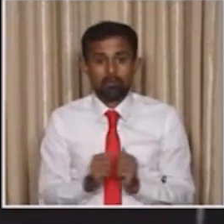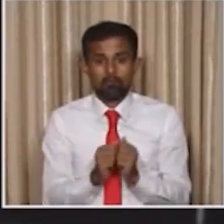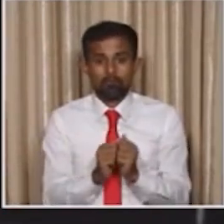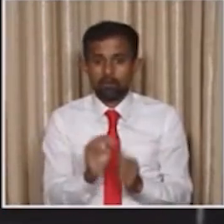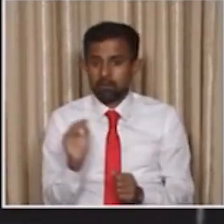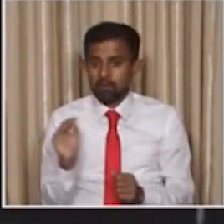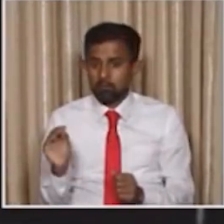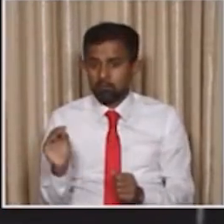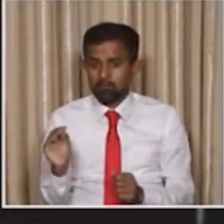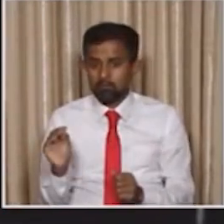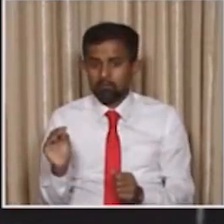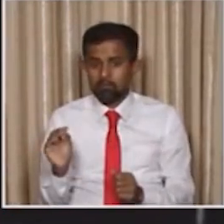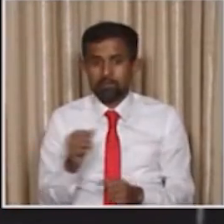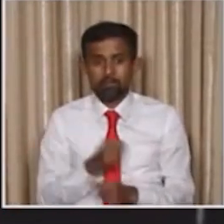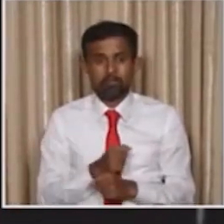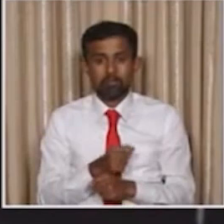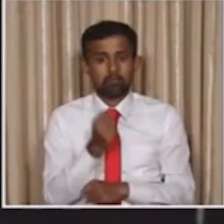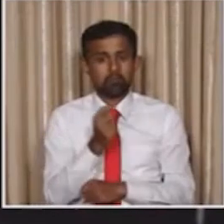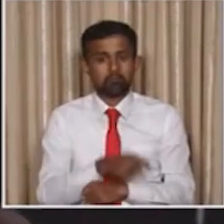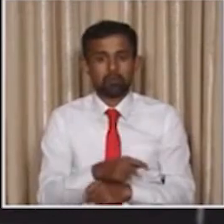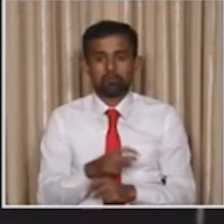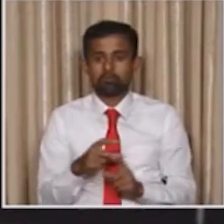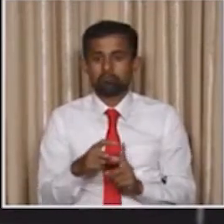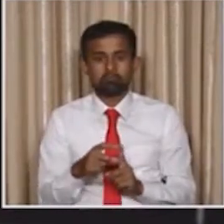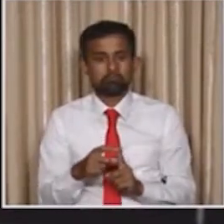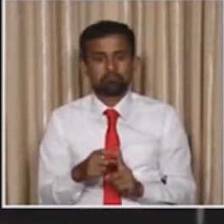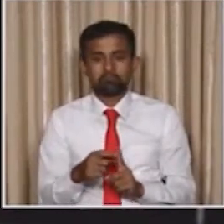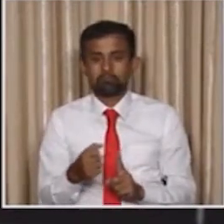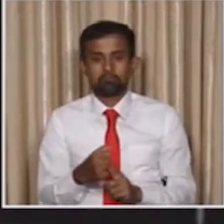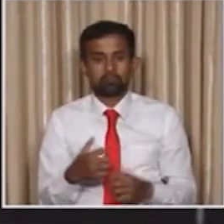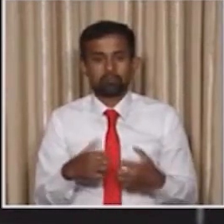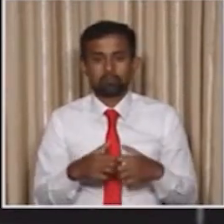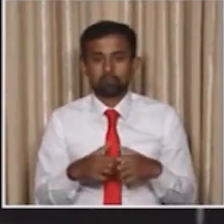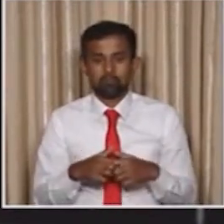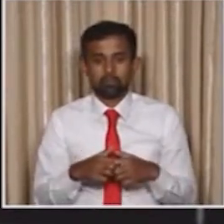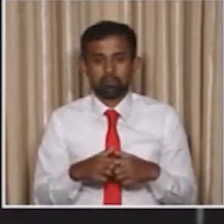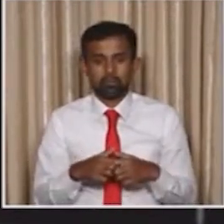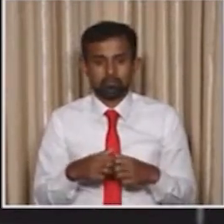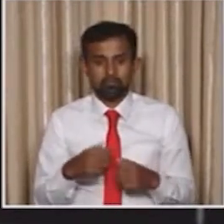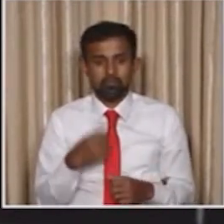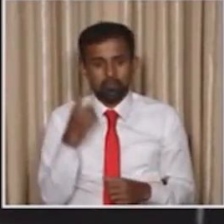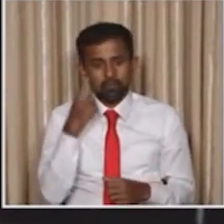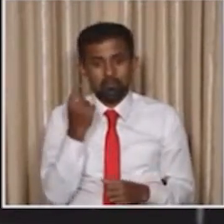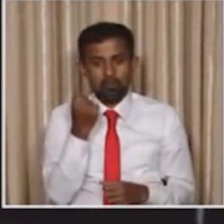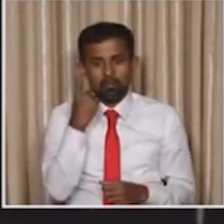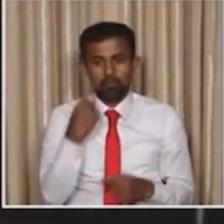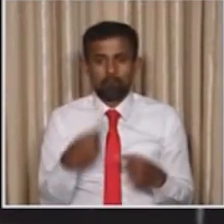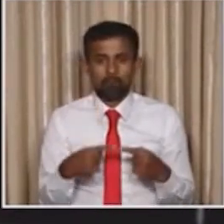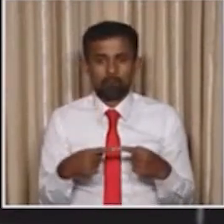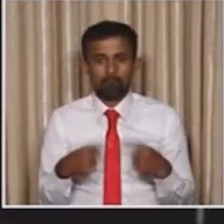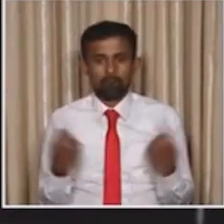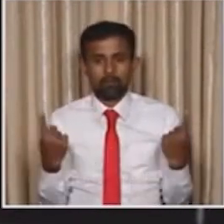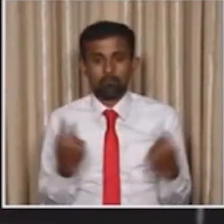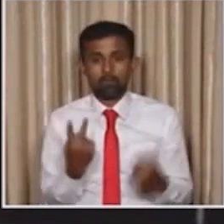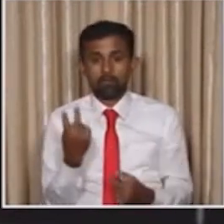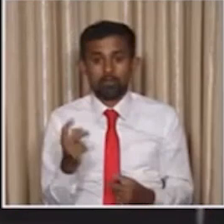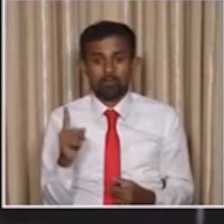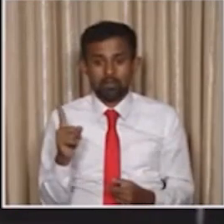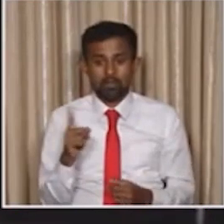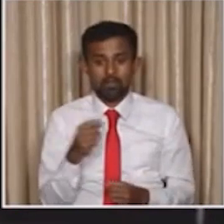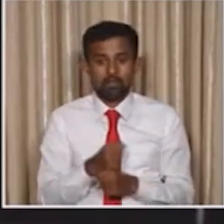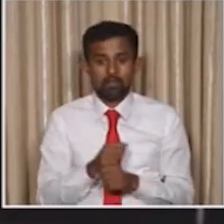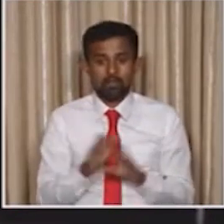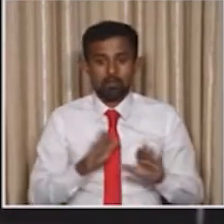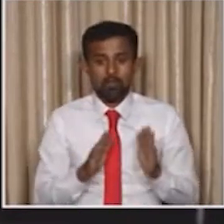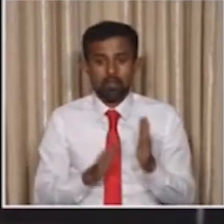නම් ඒක රාජ්‍යාන්තරයට බරපතල ඛේද වාචකයක්. මම මේ ගැන දරන මතේ වෙනස්. මම 2001 ලංකාවේ රාජ්‍ය